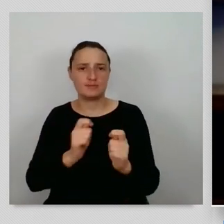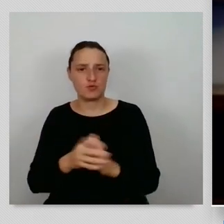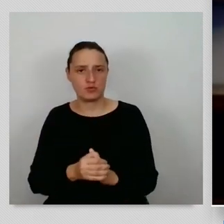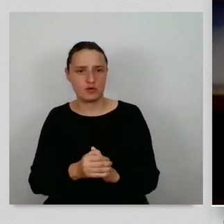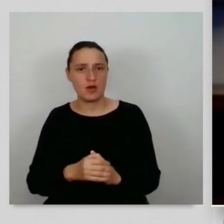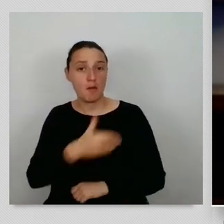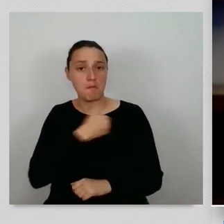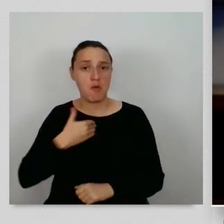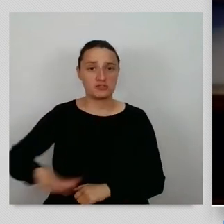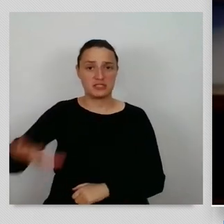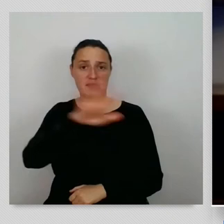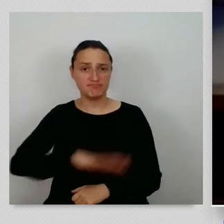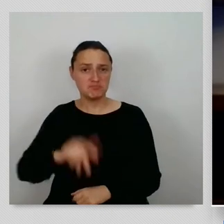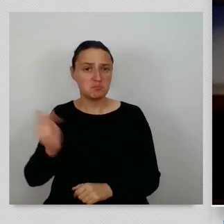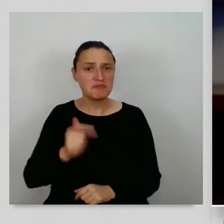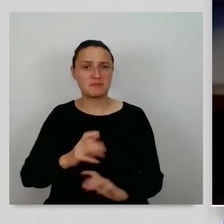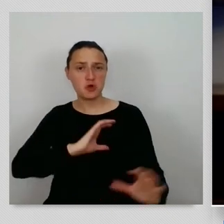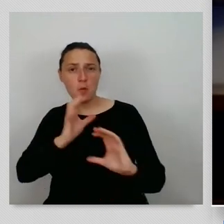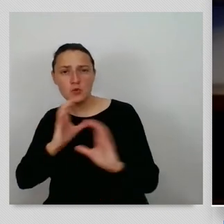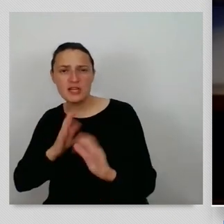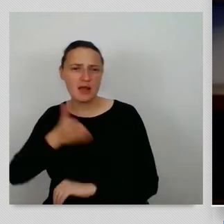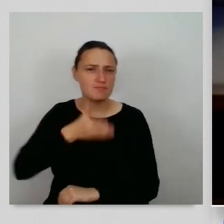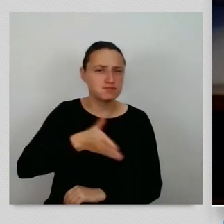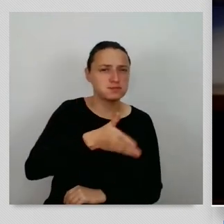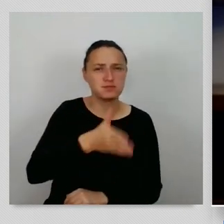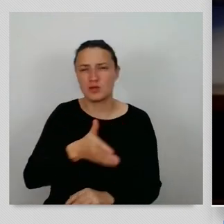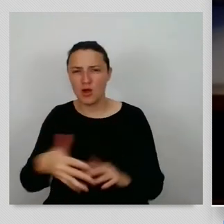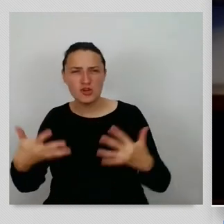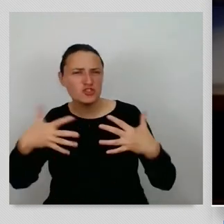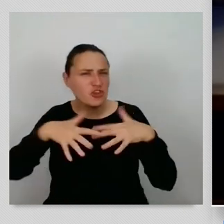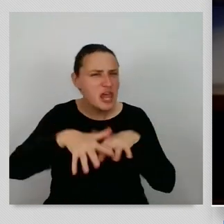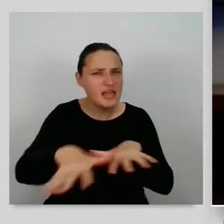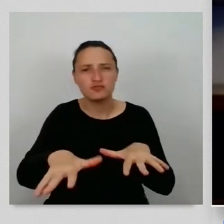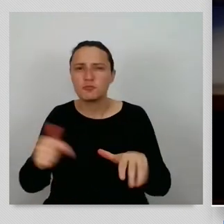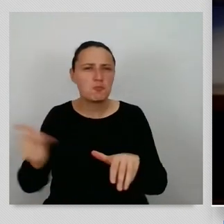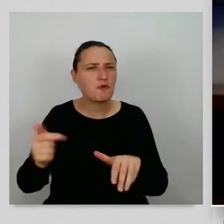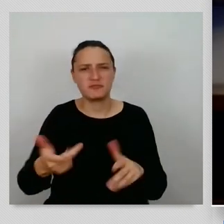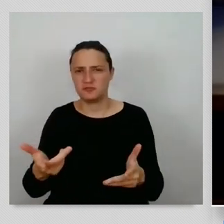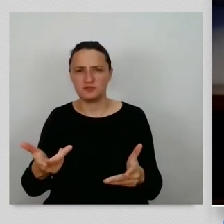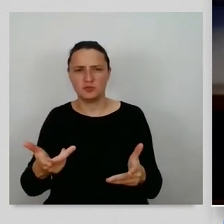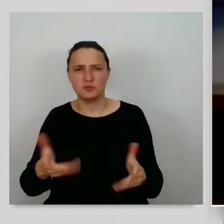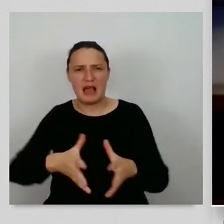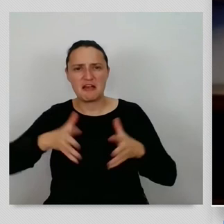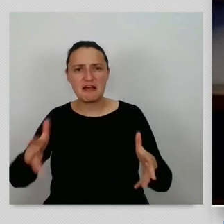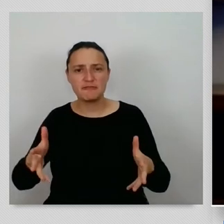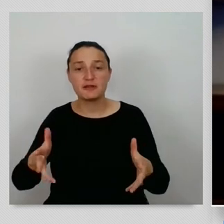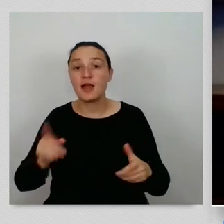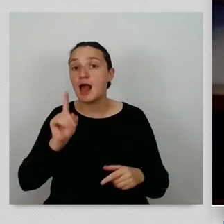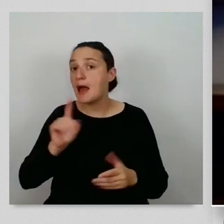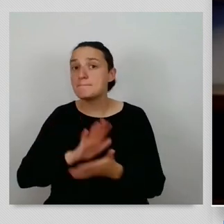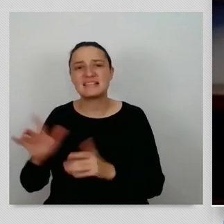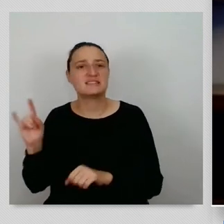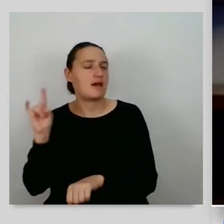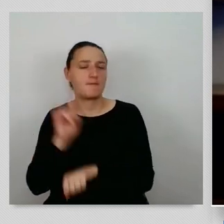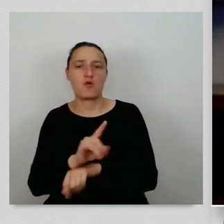sieć komunikacji związana z komunikacją pociągów, komunikacją zbiorową, ale bez komunikacji samolotowej.